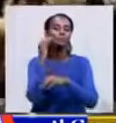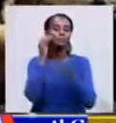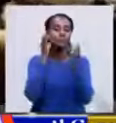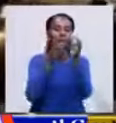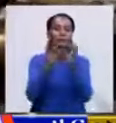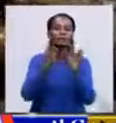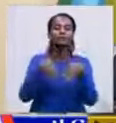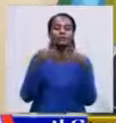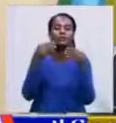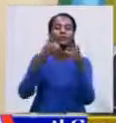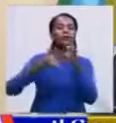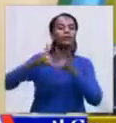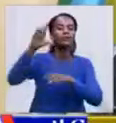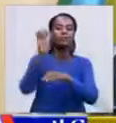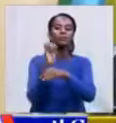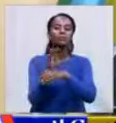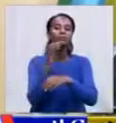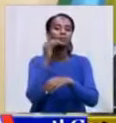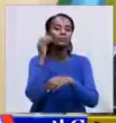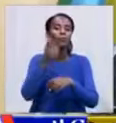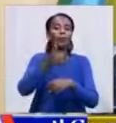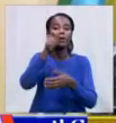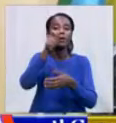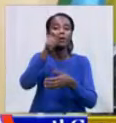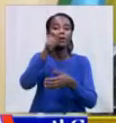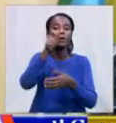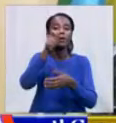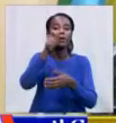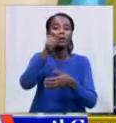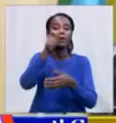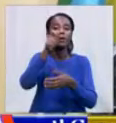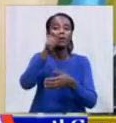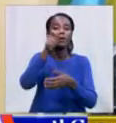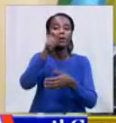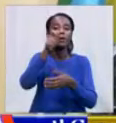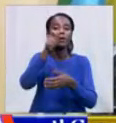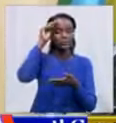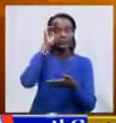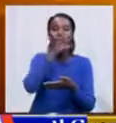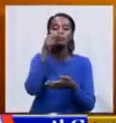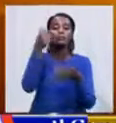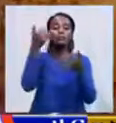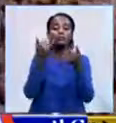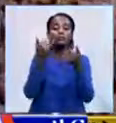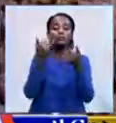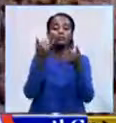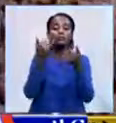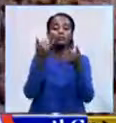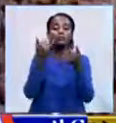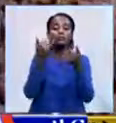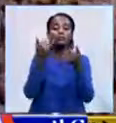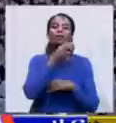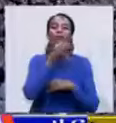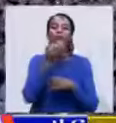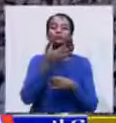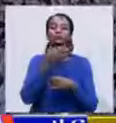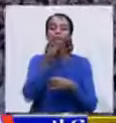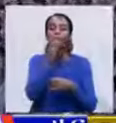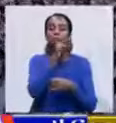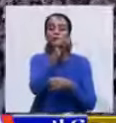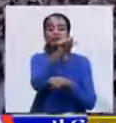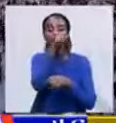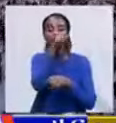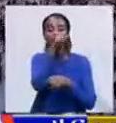መግለጫ ሰጥቷል። የከፍተኛ ምክር ቤቱ ዋና ጸሐፊ ኡስታዝ መሐመድ ሙስጠፋ አሁን የሚገባው የረመዳን ጾም ከሌሎች ጊዜዎች በብዙ